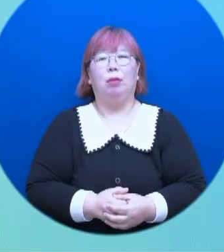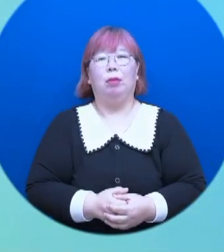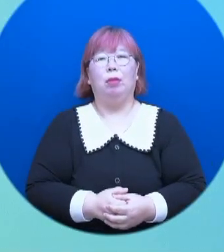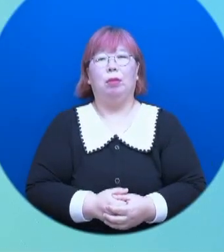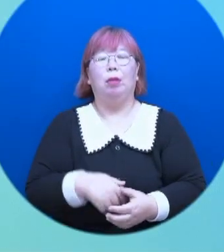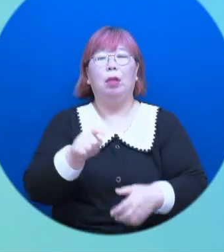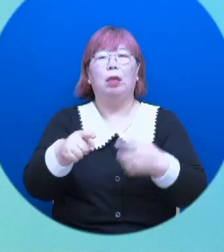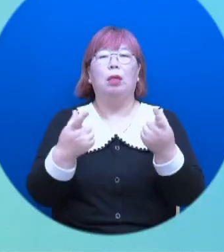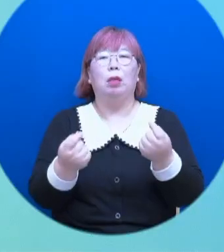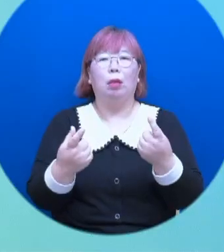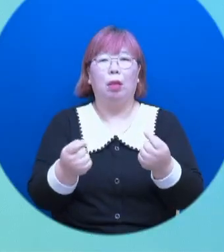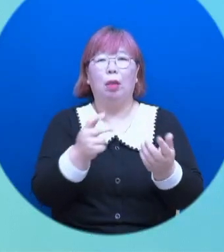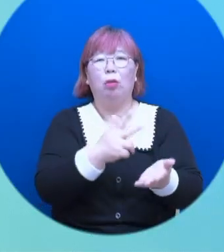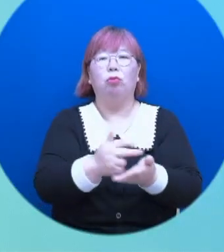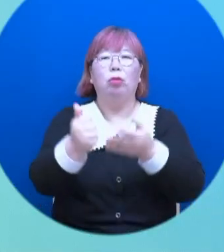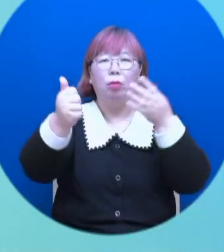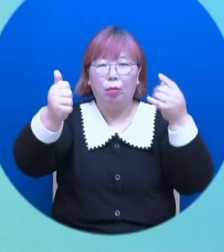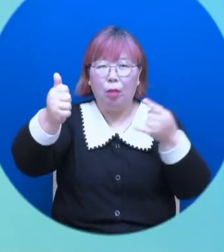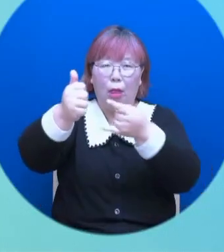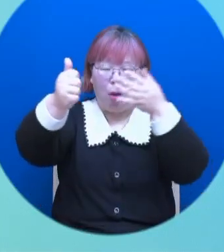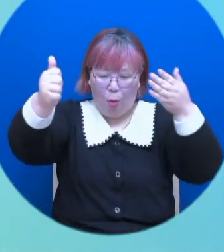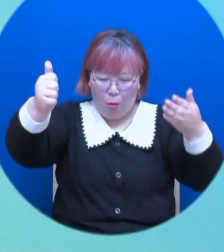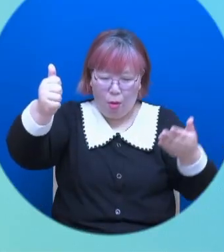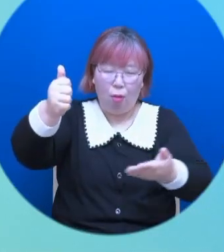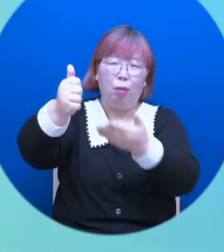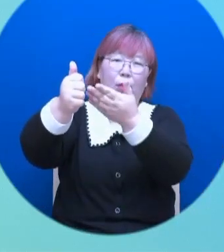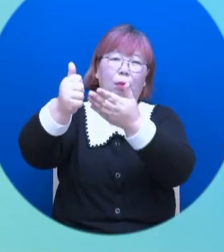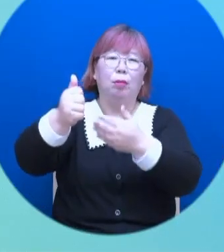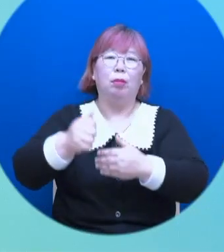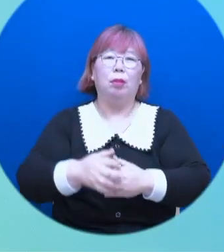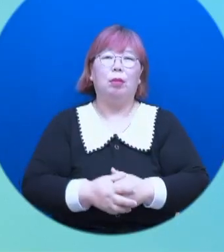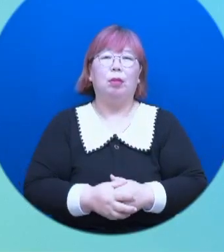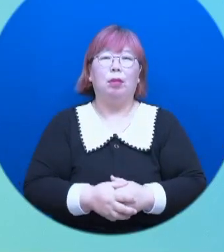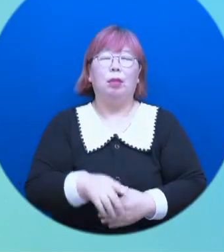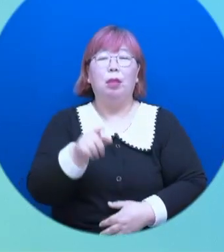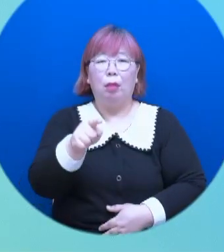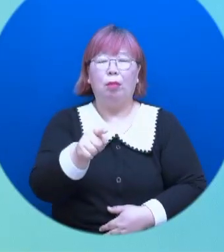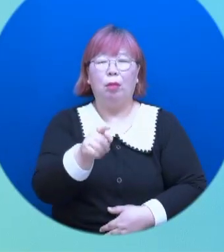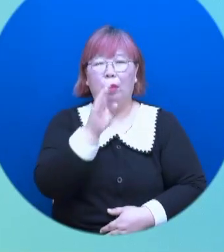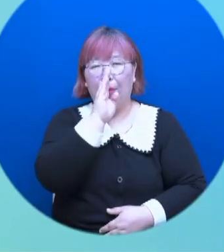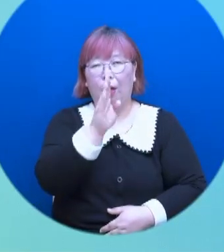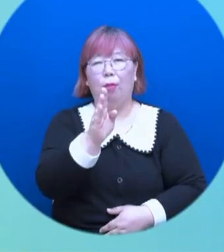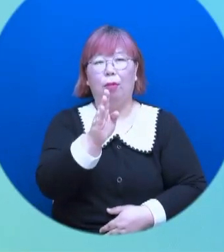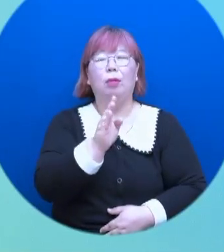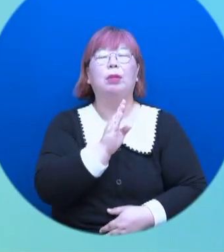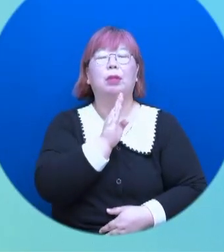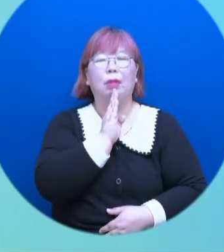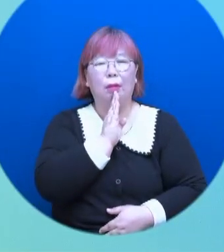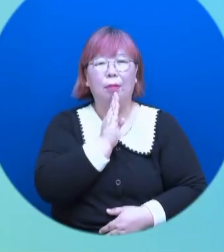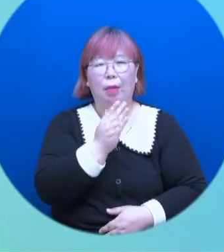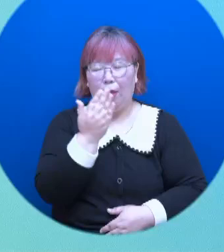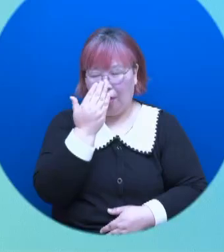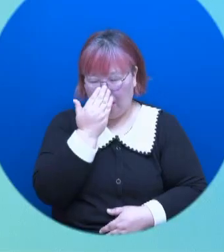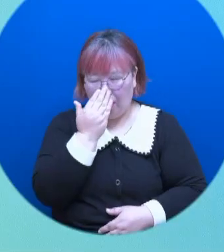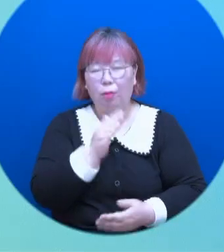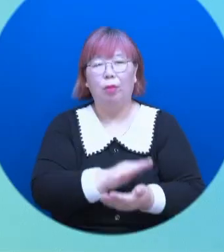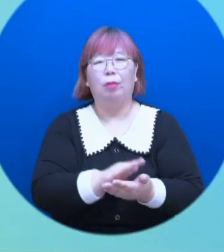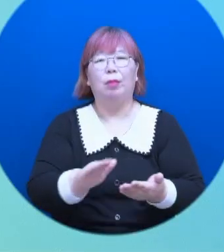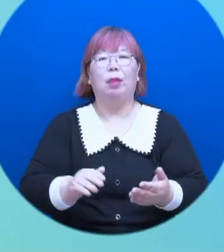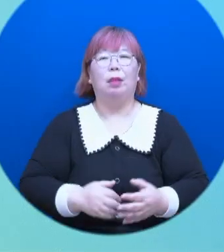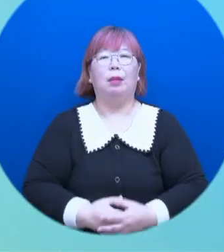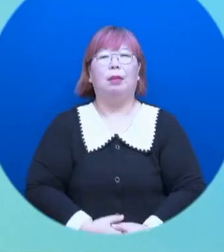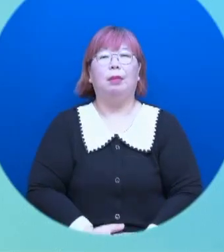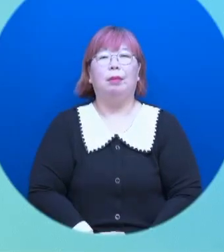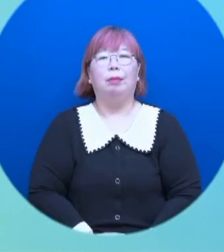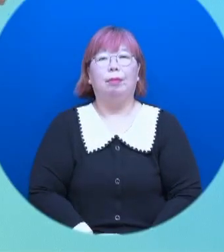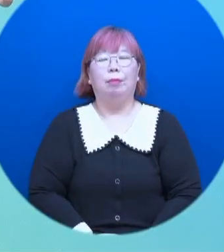이렇게 주님께 올려드리는 것, 이것이 바로 참된 겸손입니다.